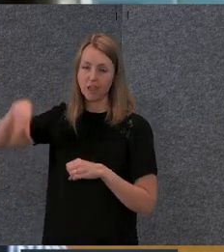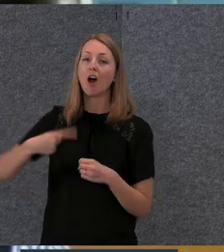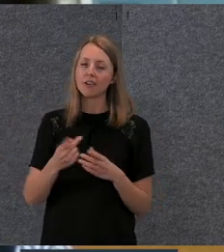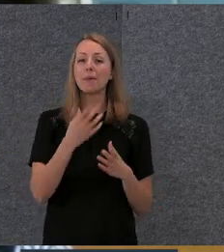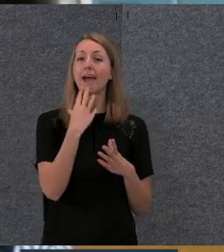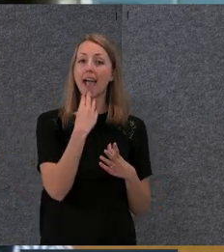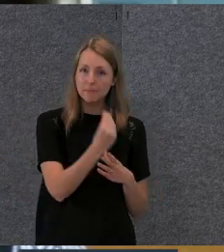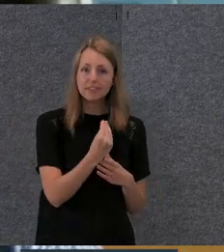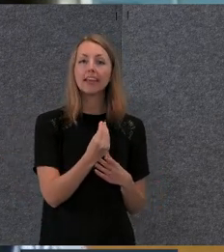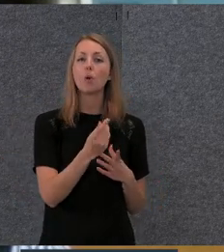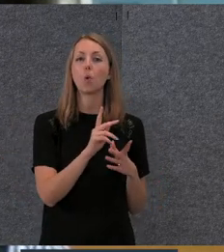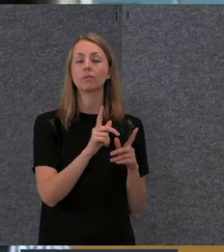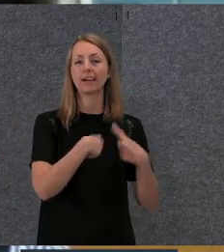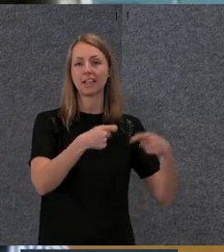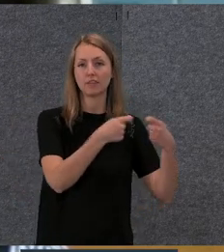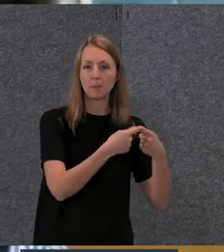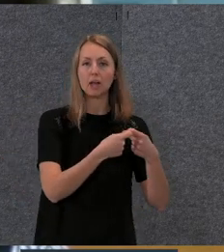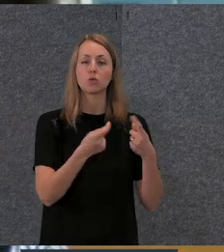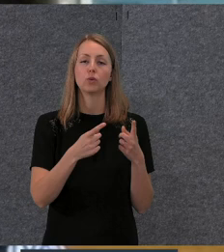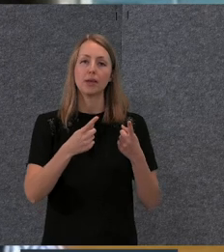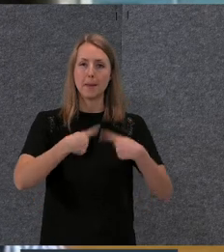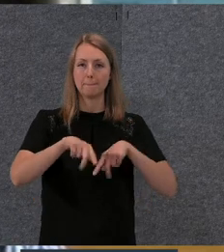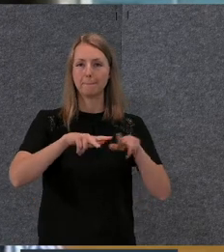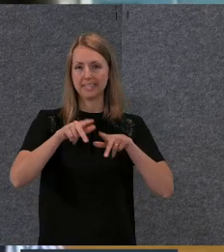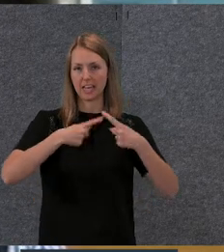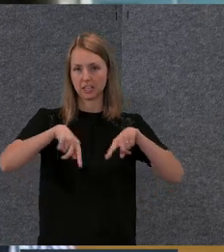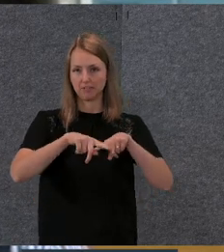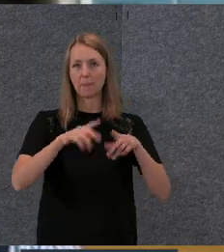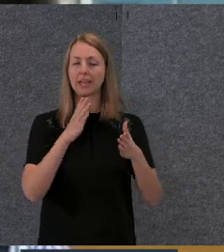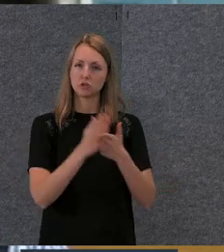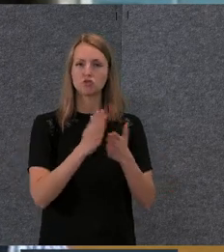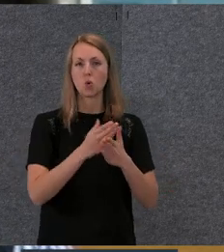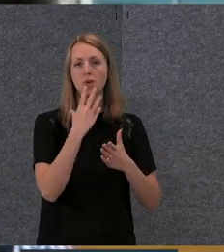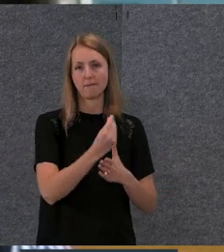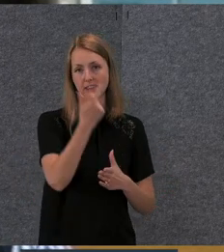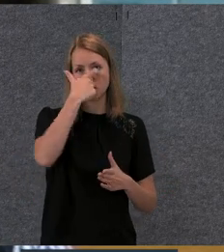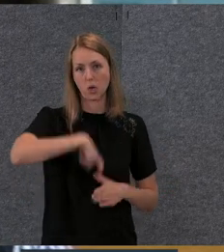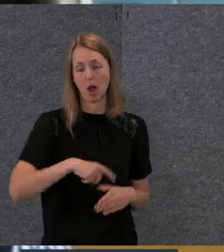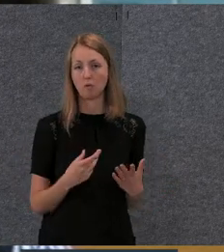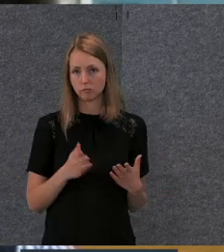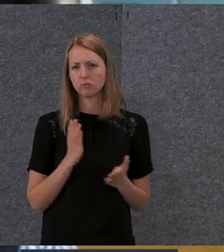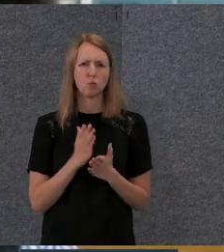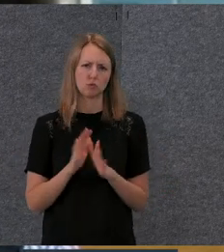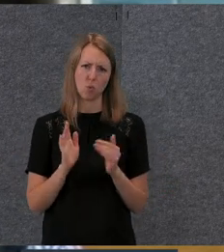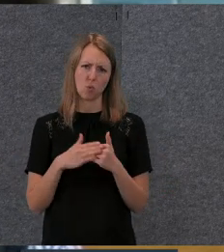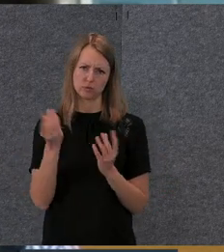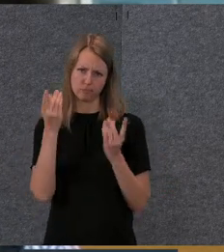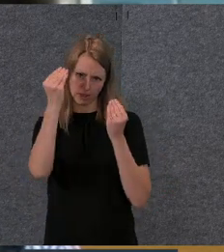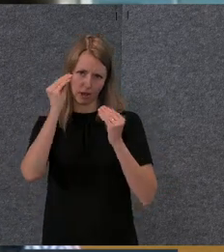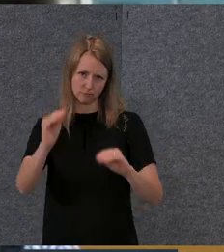des Bezirksverbandes bekommen, so als Randempfehlung. Das muss hoffentlich genügen. Zum